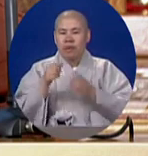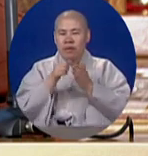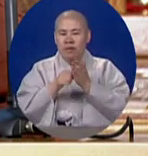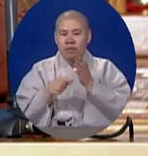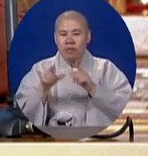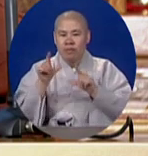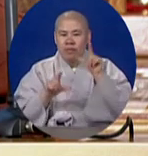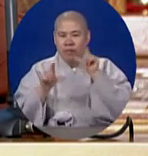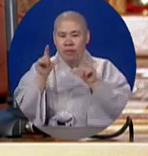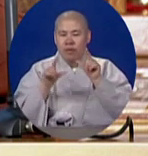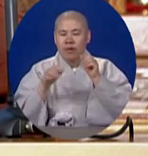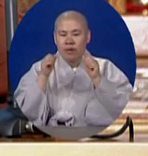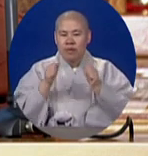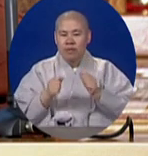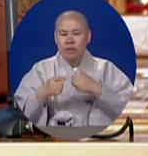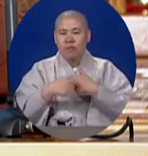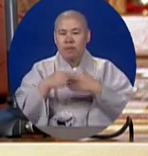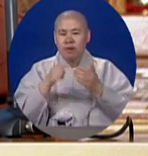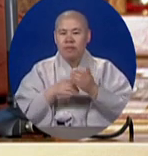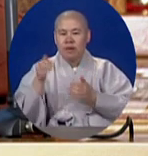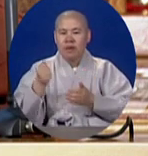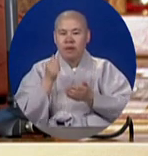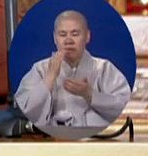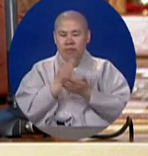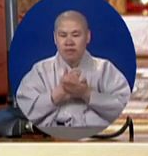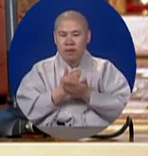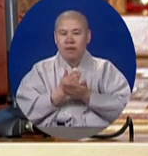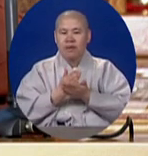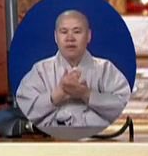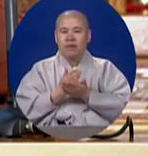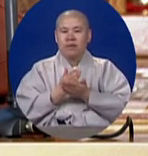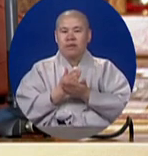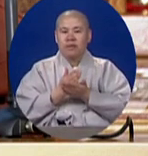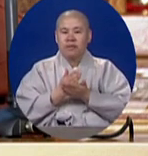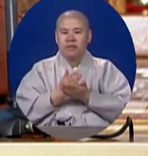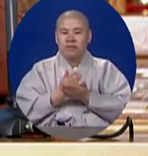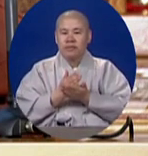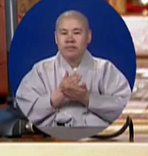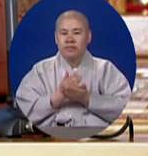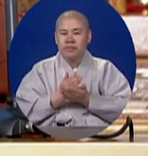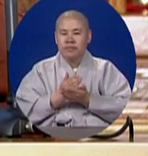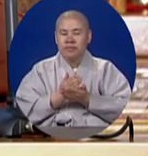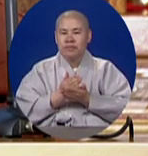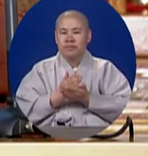말며 불응주 성향미 촉법 생심이니라.